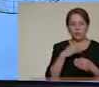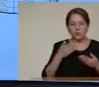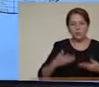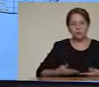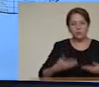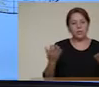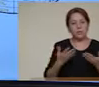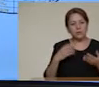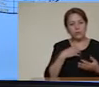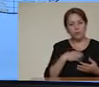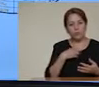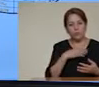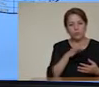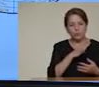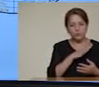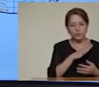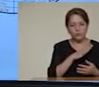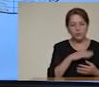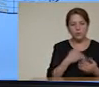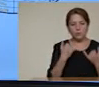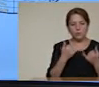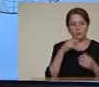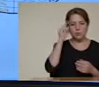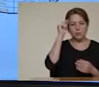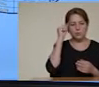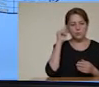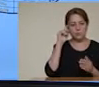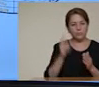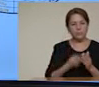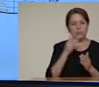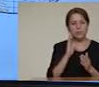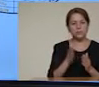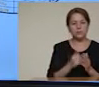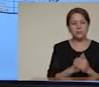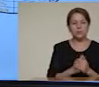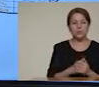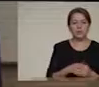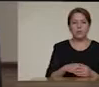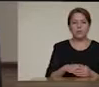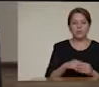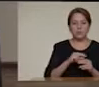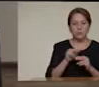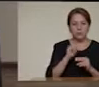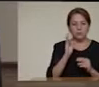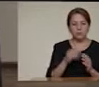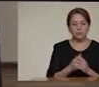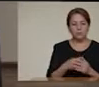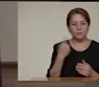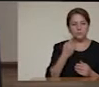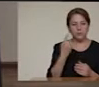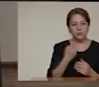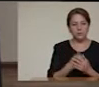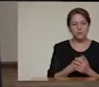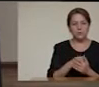qanchalik muhim ahamiyat kasb etishini bugungi darsimizda bilib olishimizga imkoniyat bo'ladi. Birinchi